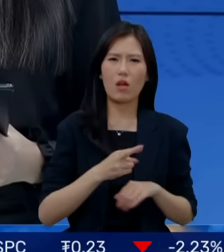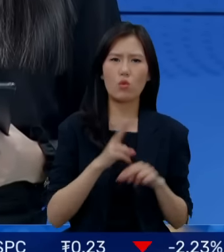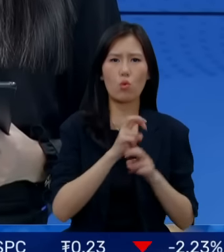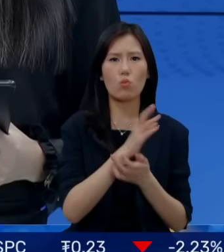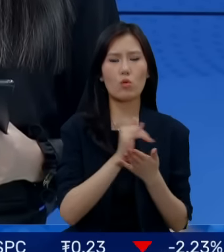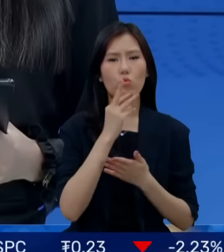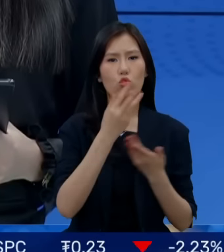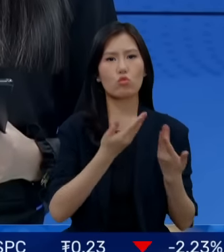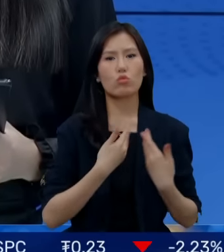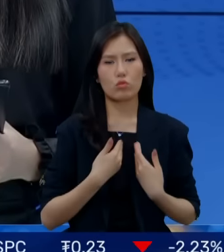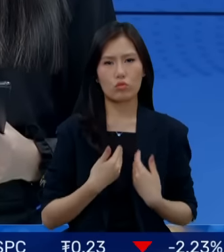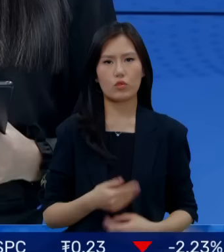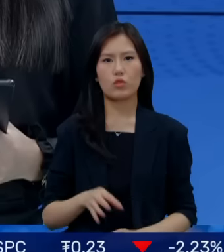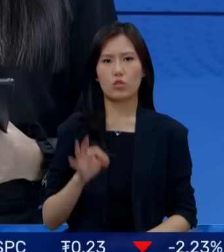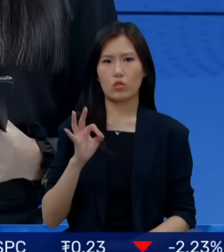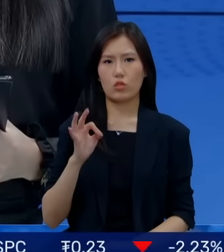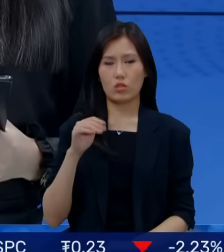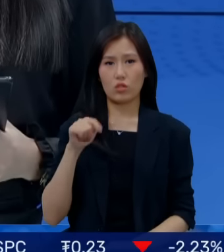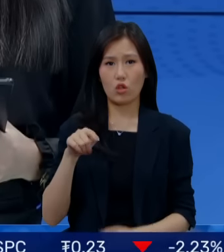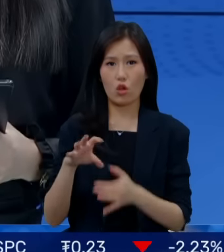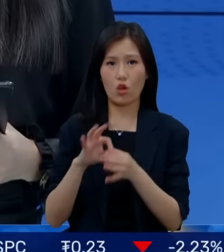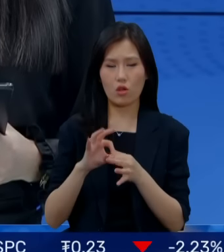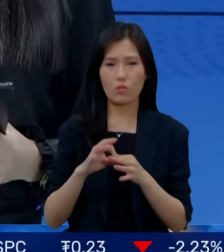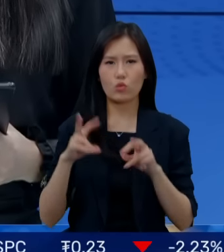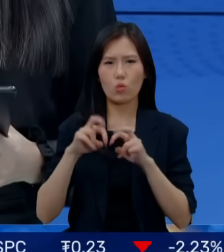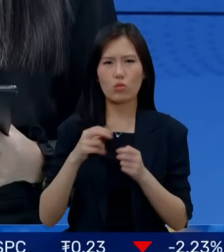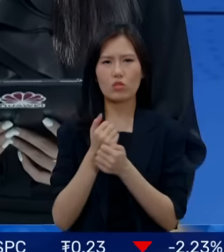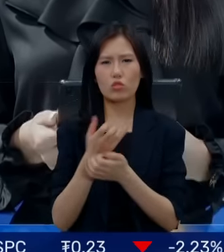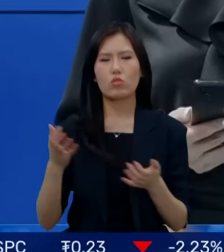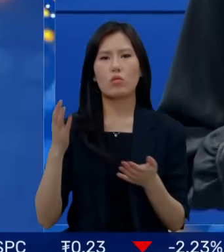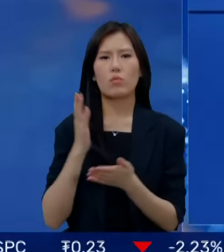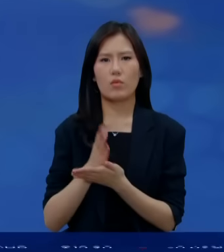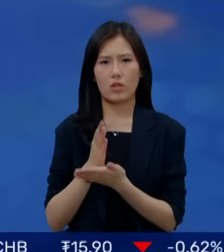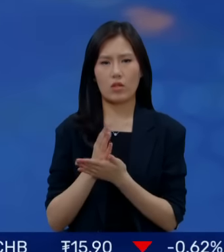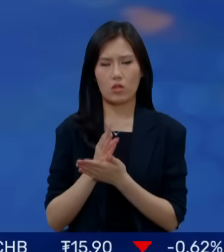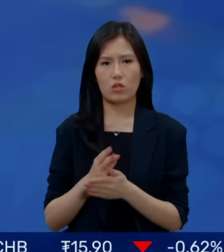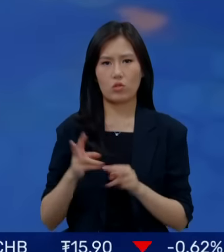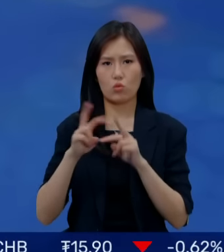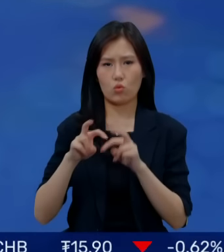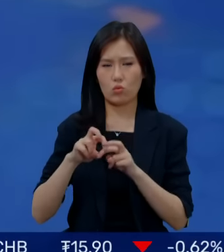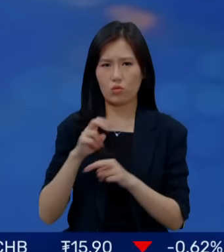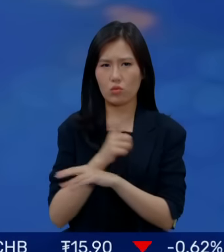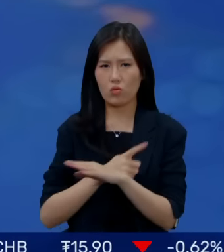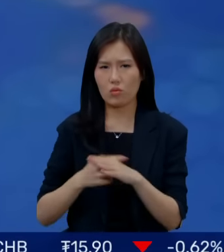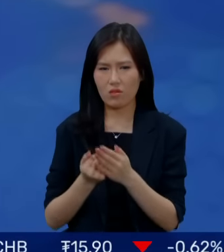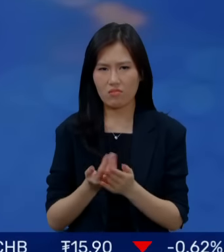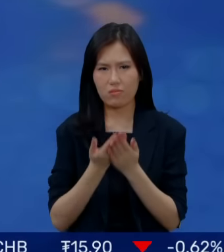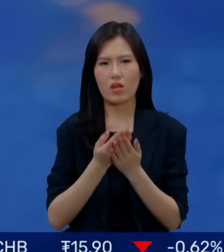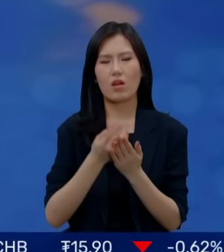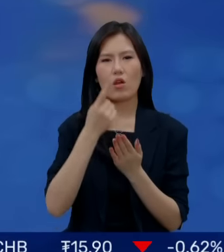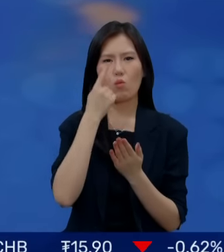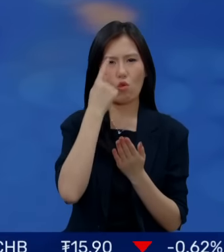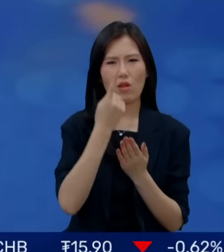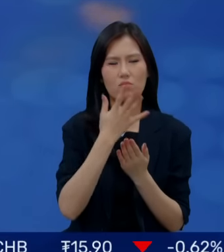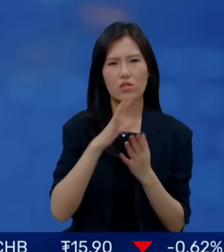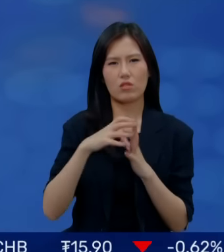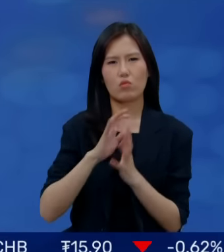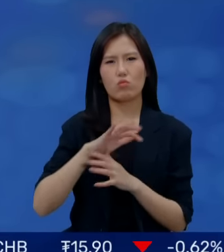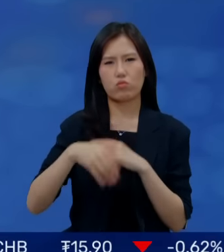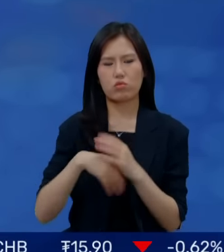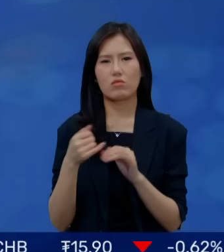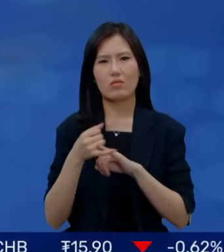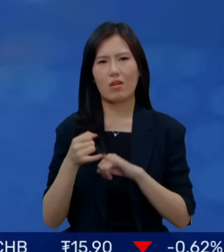өгөөч. Энэ талаар тэгэхээр маш олон судалгаа хийгдсэн байдаг. Судалгааны үр дүн ч гэсэн Монгол төлөвт дэлхийд дахнд энэ салхилт гэдэг тоо